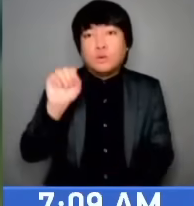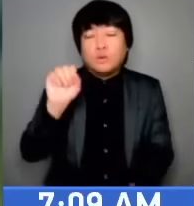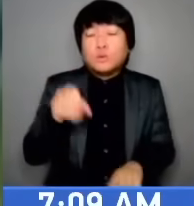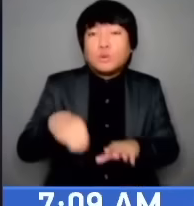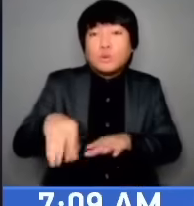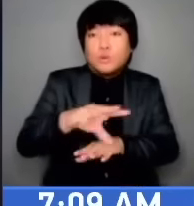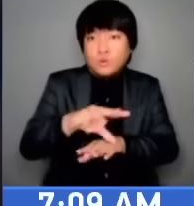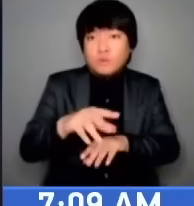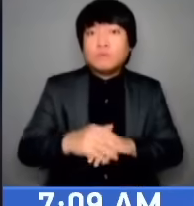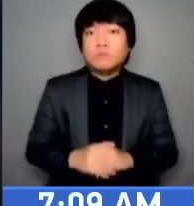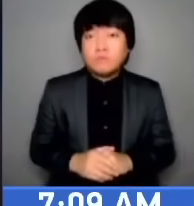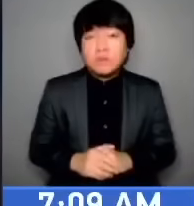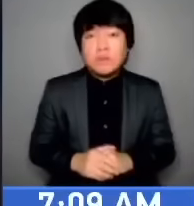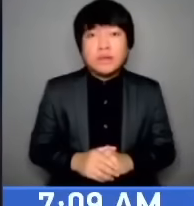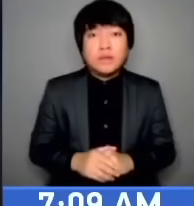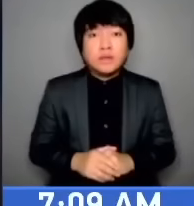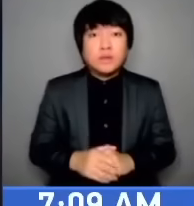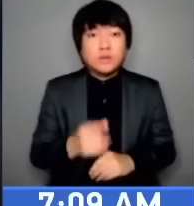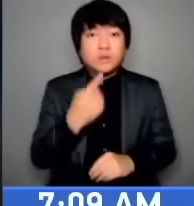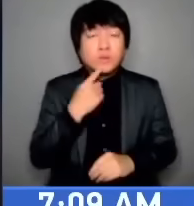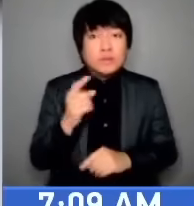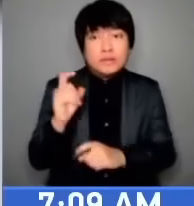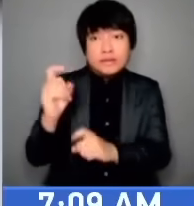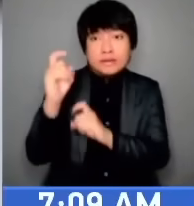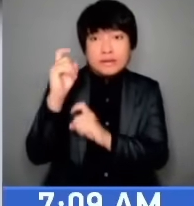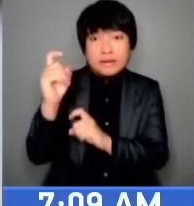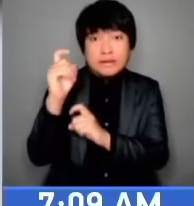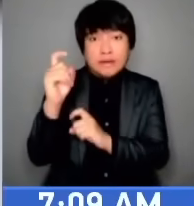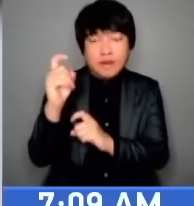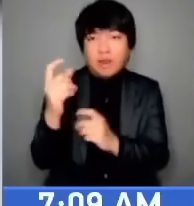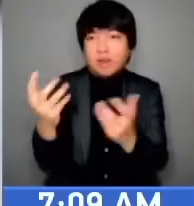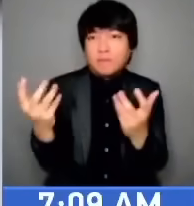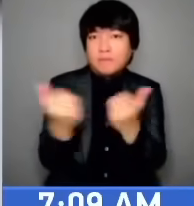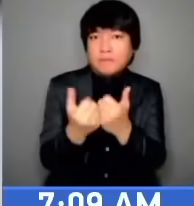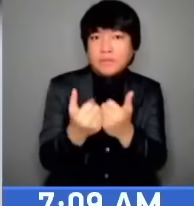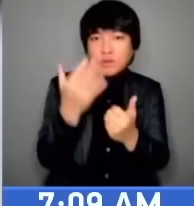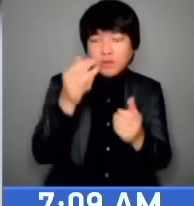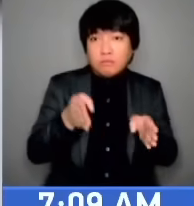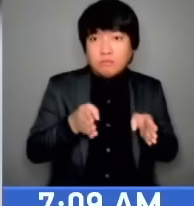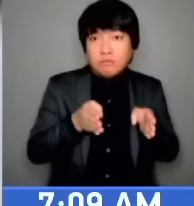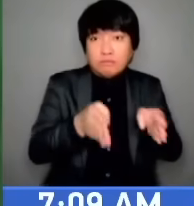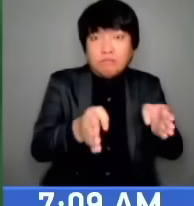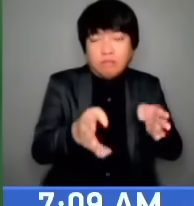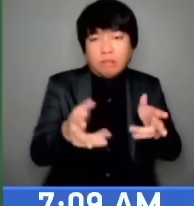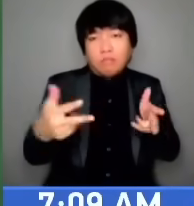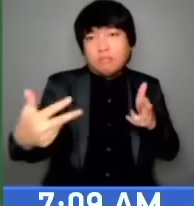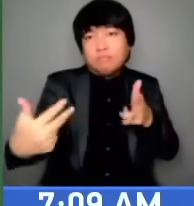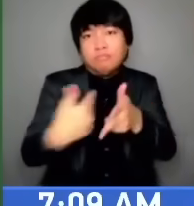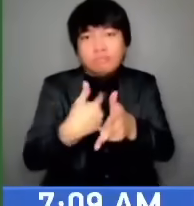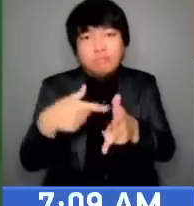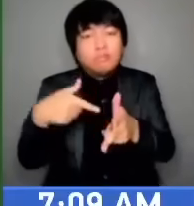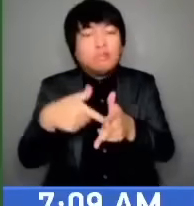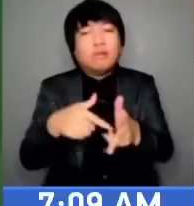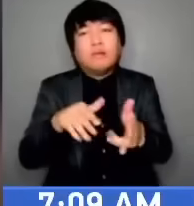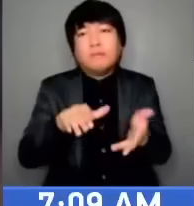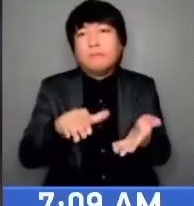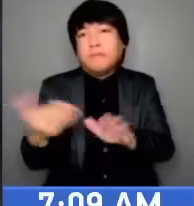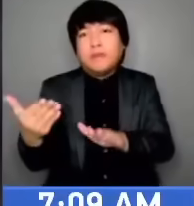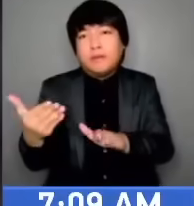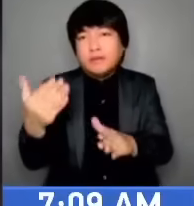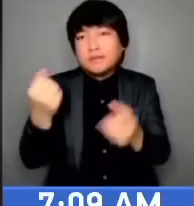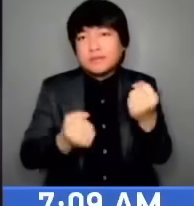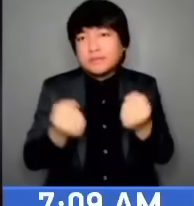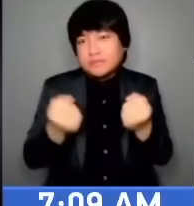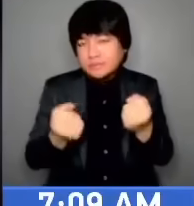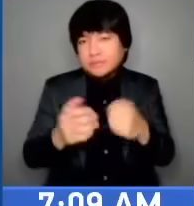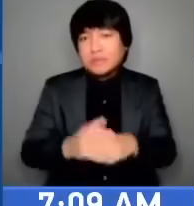isang truck, kaya ito nabangga sa kasalubong na truck. Binawian ng buhay ang driver ng nakabanggang truck, habang tatlo naman ang sugatan. Itinakbo